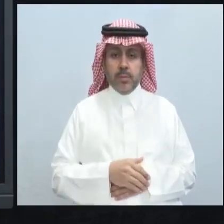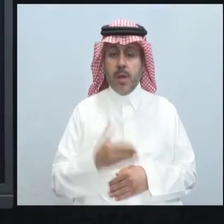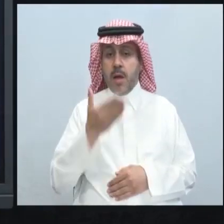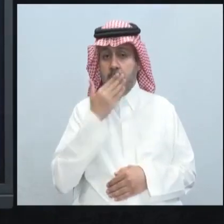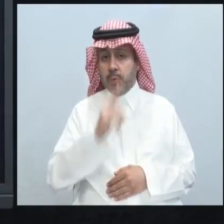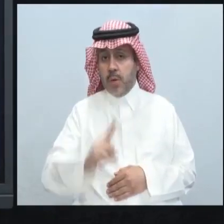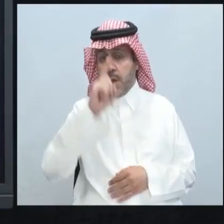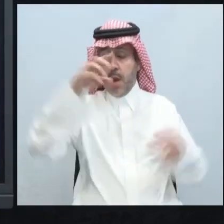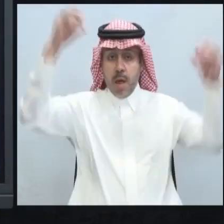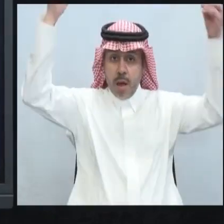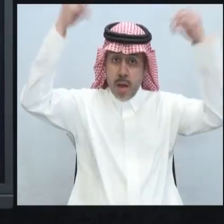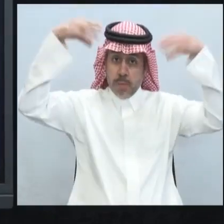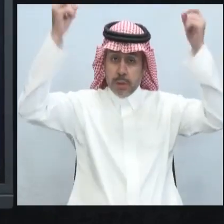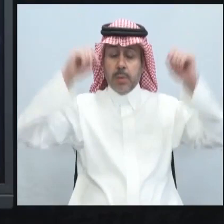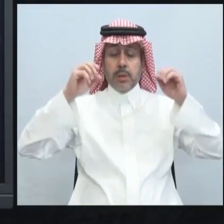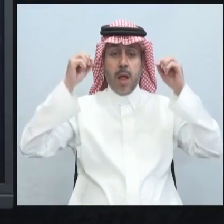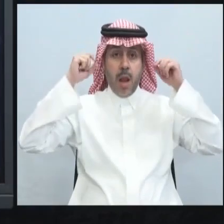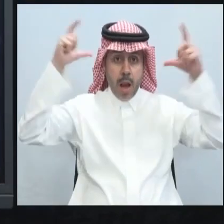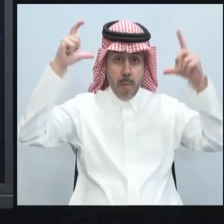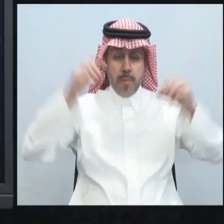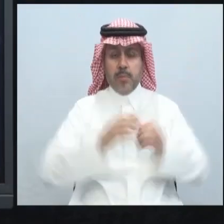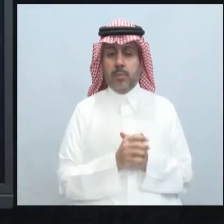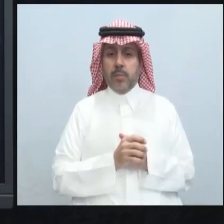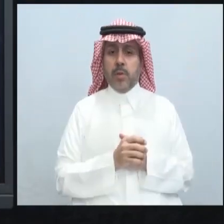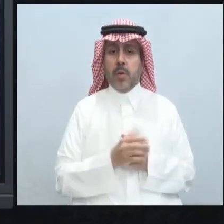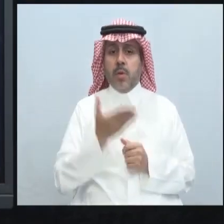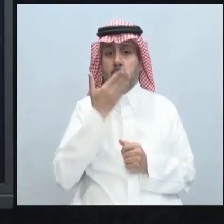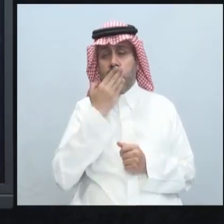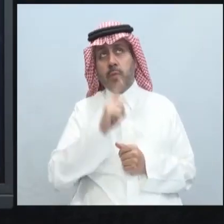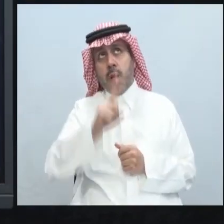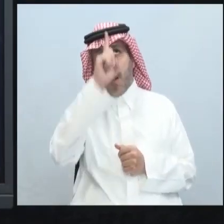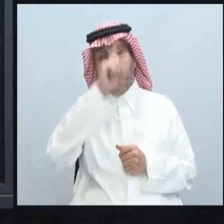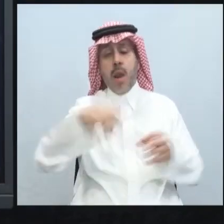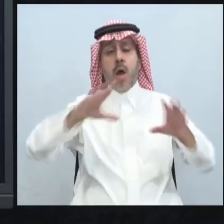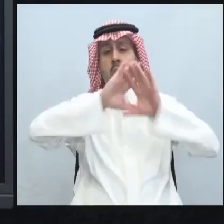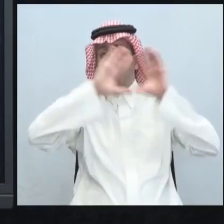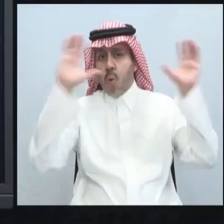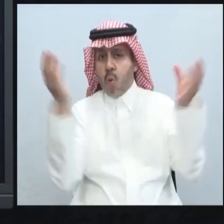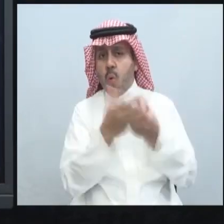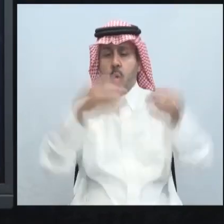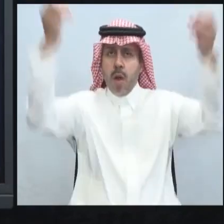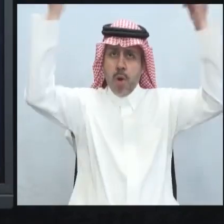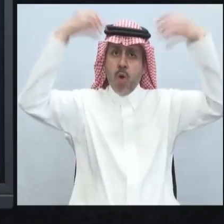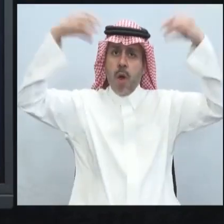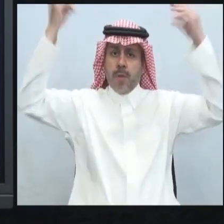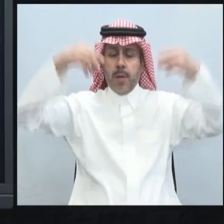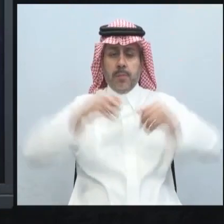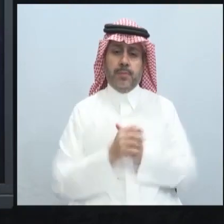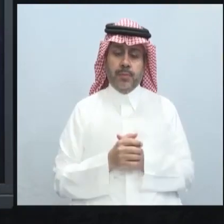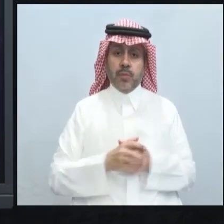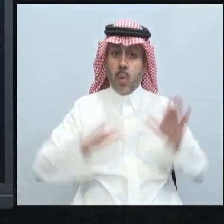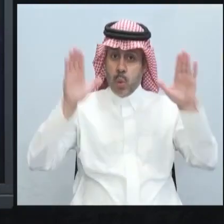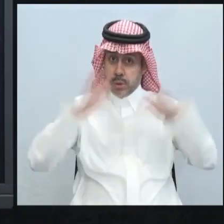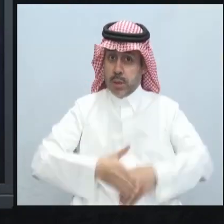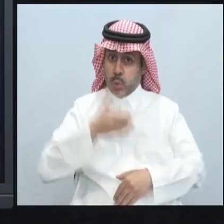على نعمه العلم والحمد لله على كل نعمه انعم الله بها علينا والصلاه